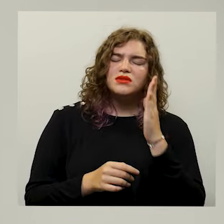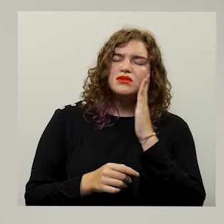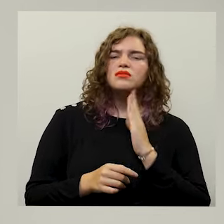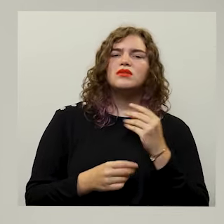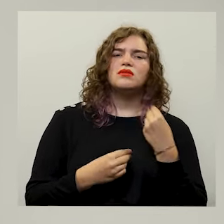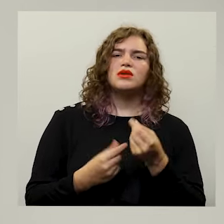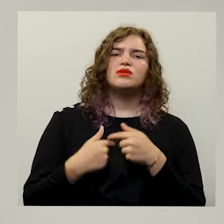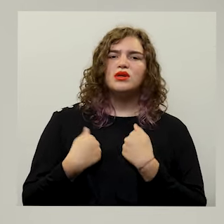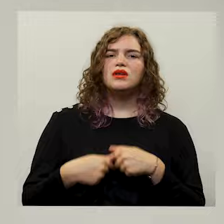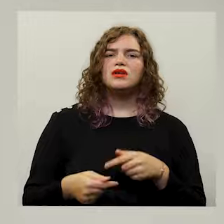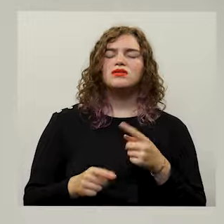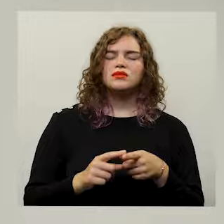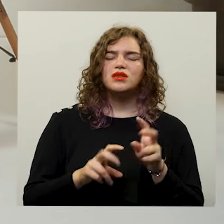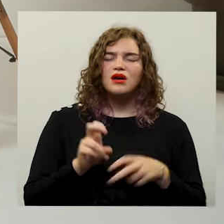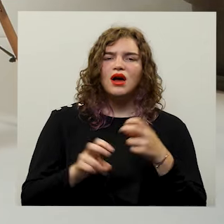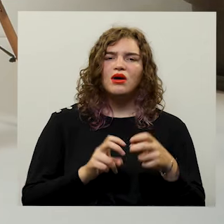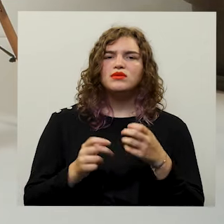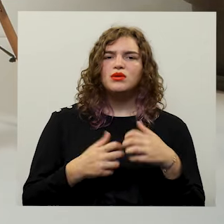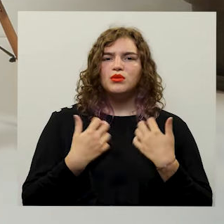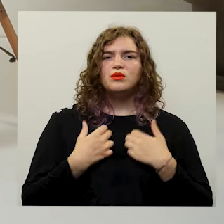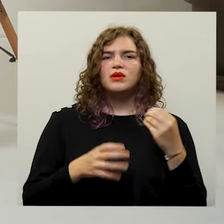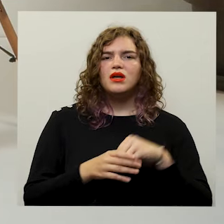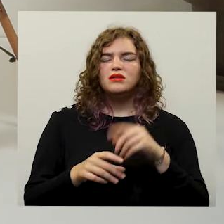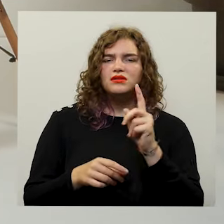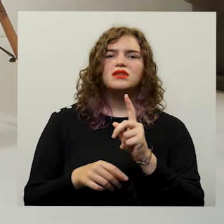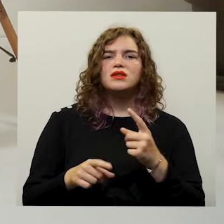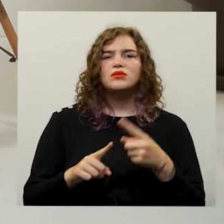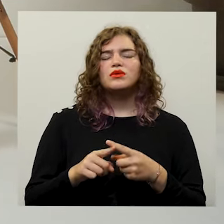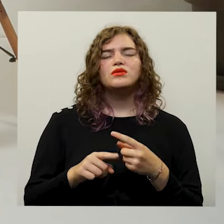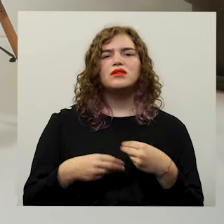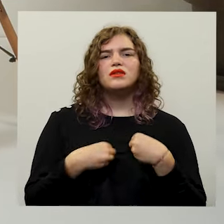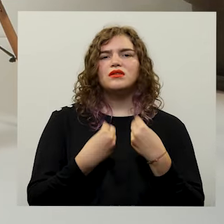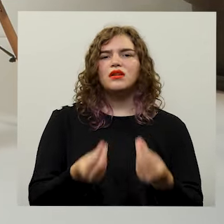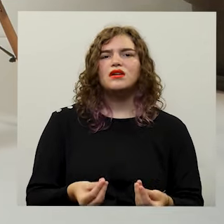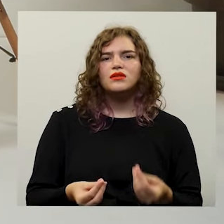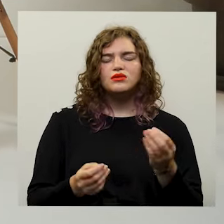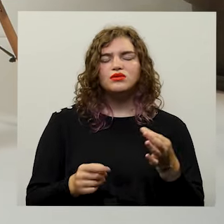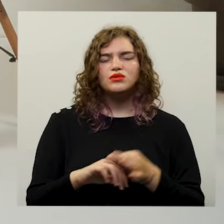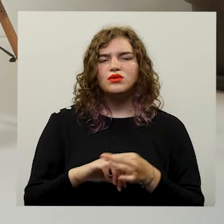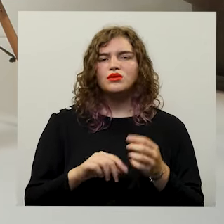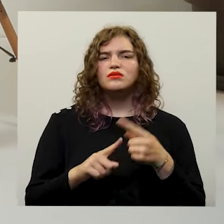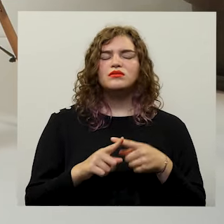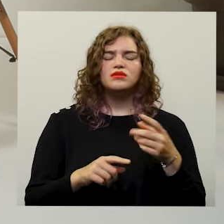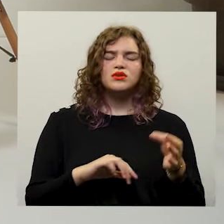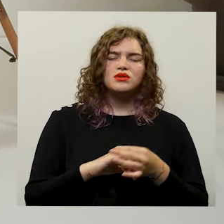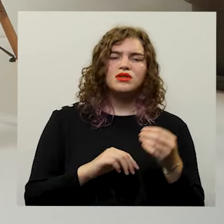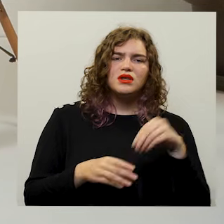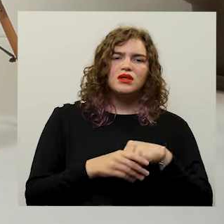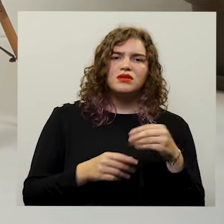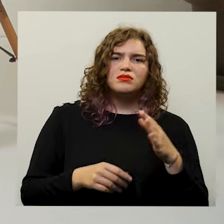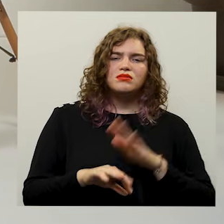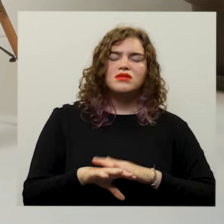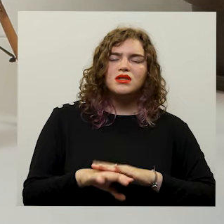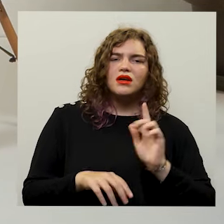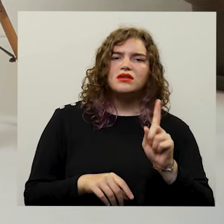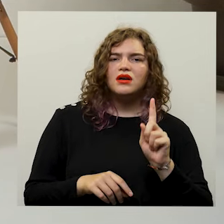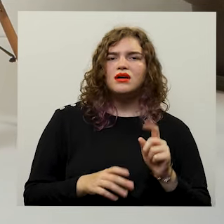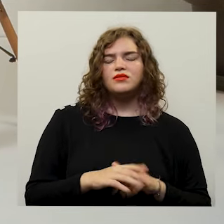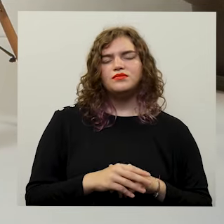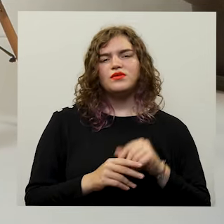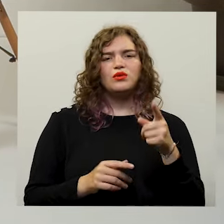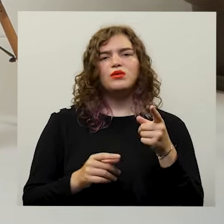ajut să-și caute bucuria în Tine și să își predea soții sau soțiile în mâna Ta, Tu care ești singurul